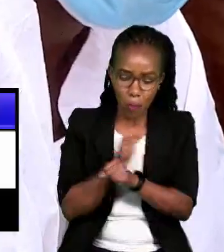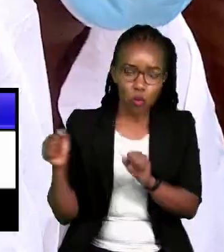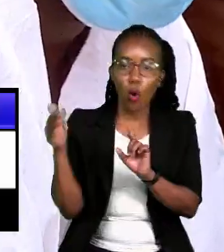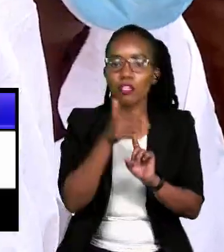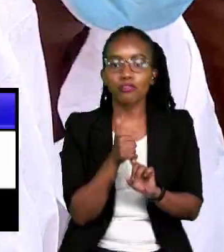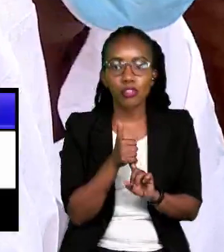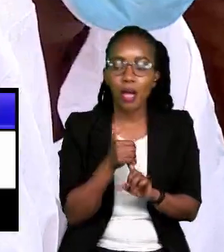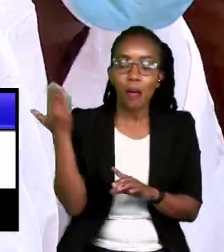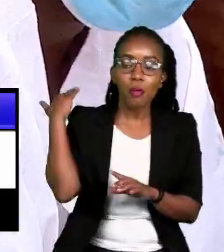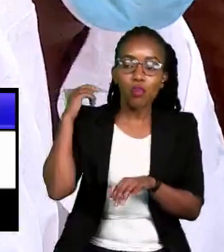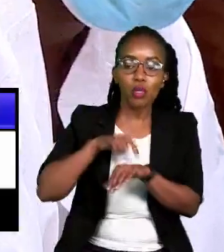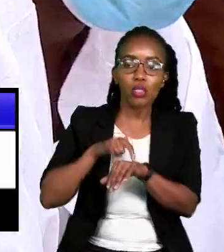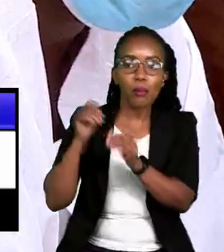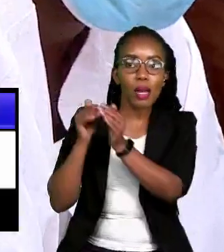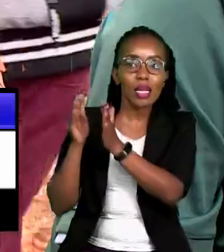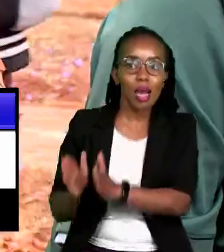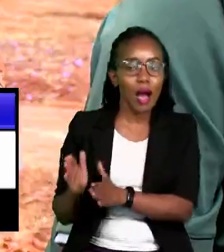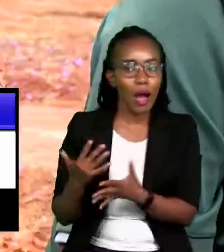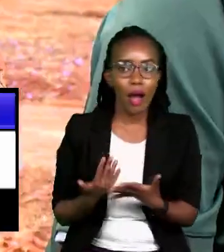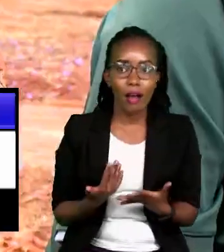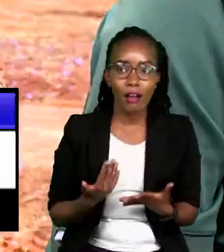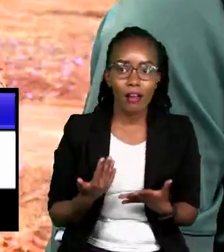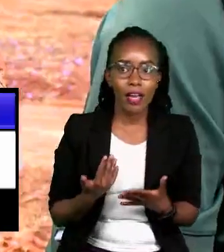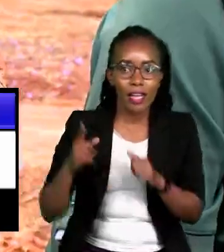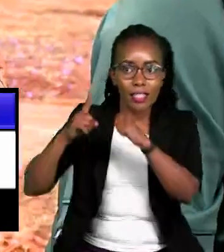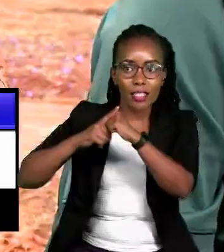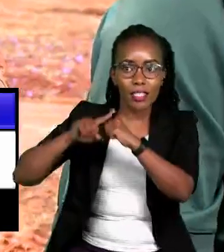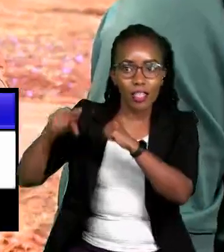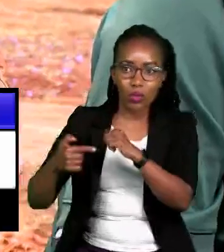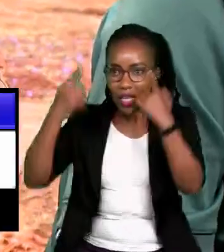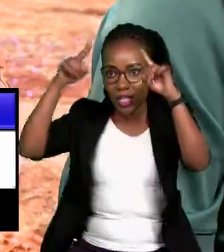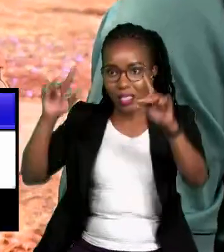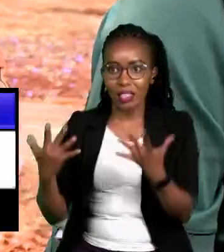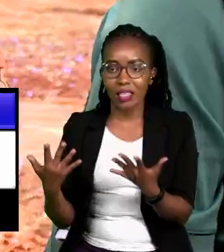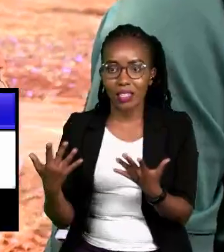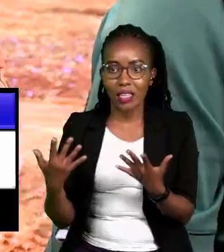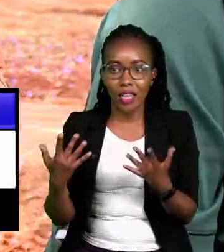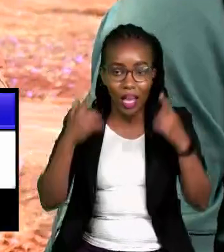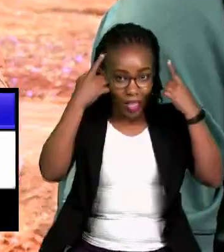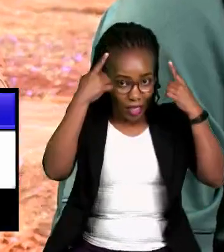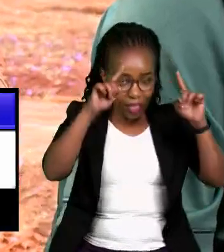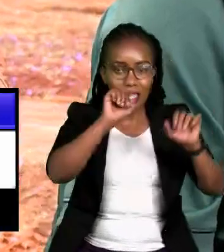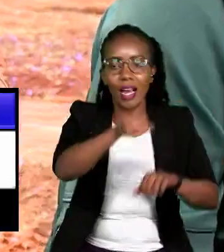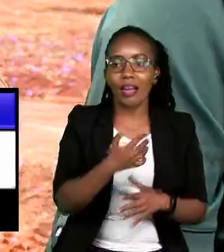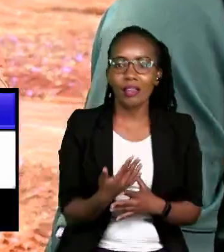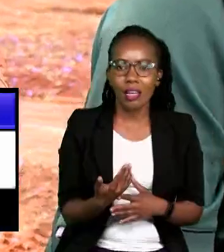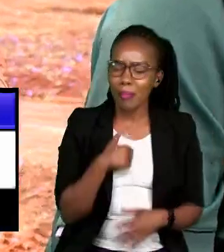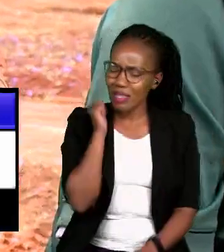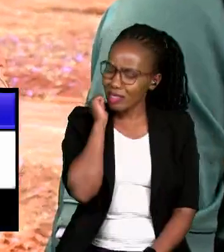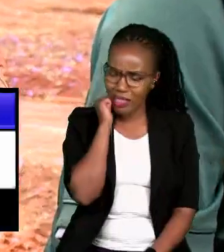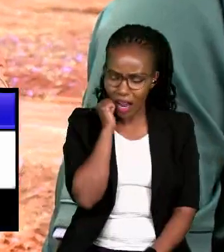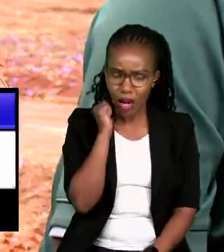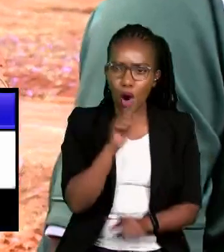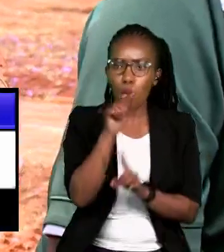kuzitimiza wakati wamekuwa viongozi kwenye zile nyadhifa. Hii 6,000 itafaulu? Mbona isifaulu? Nitasikitika sana iwapo nitasikia mtu anasema